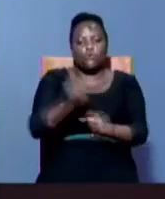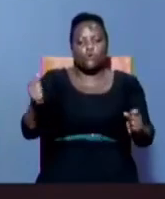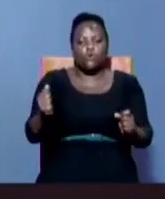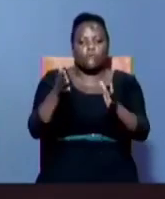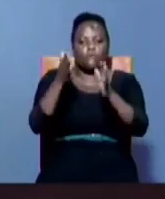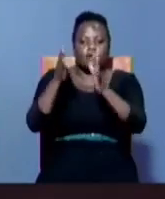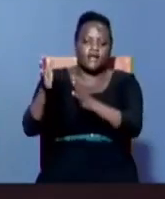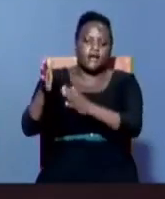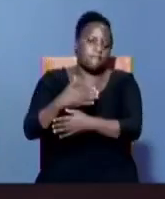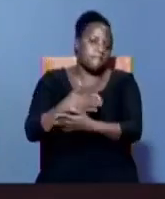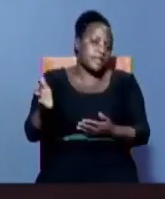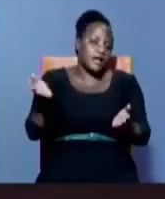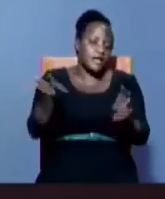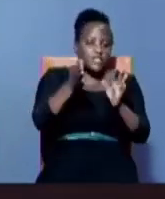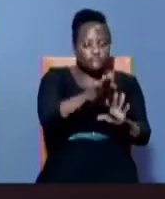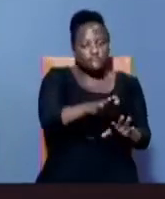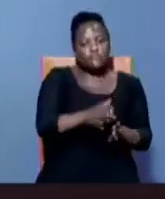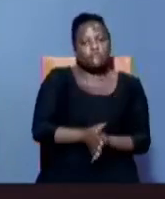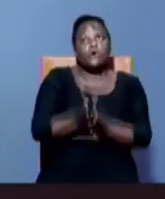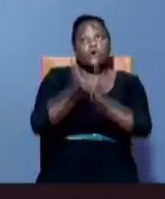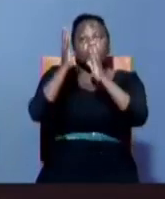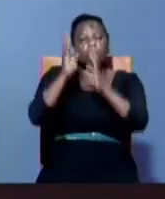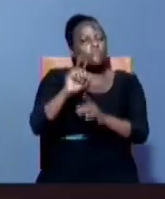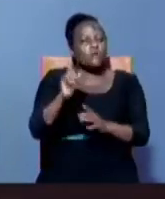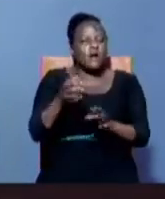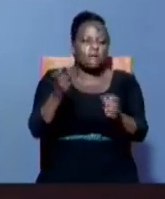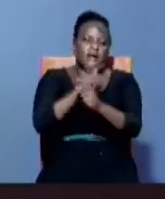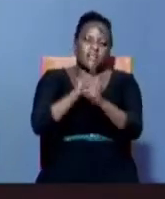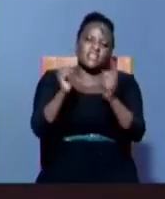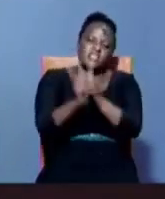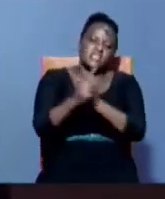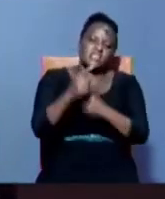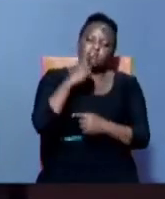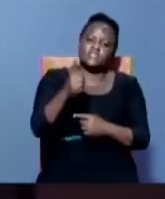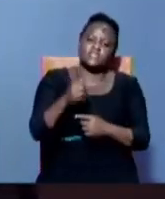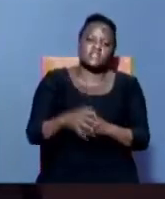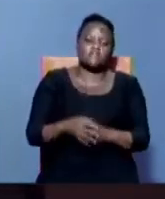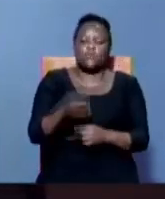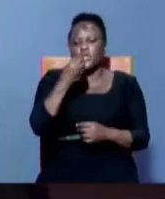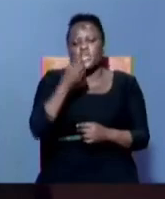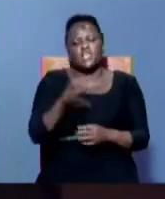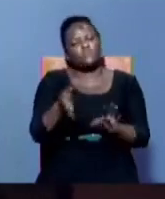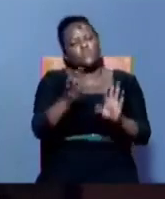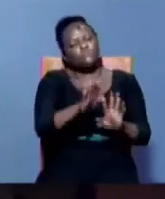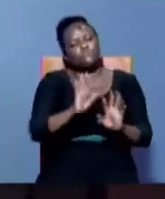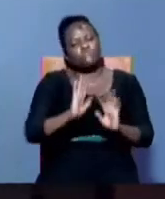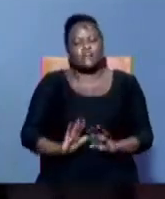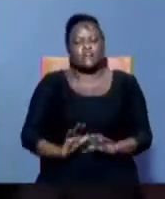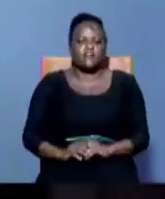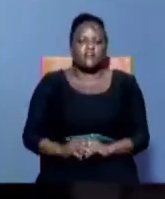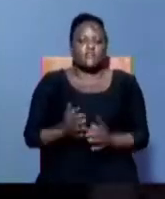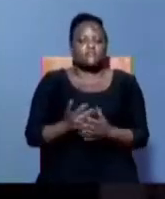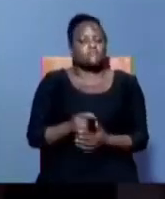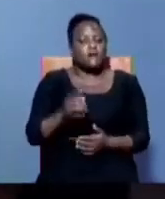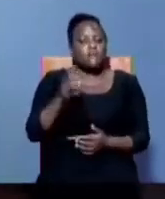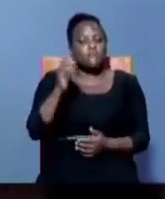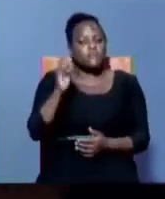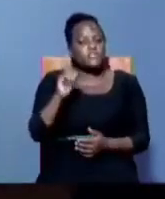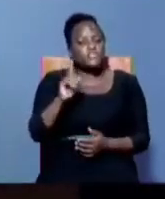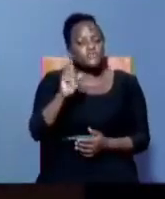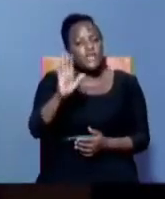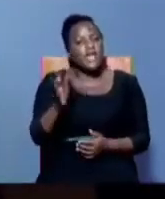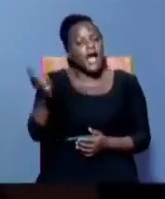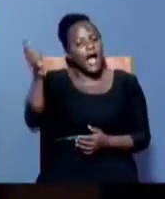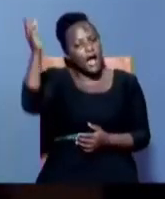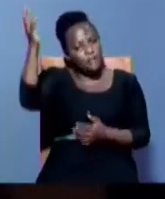abadiliki wapendwa. Alisema ukila utakufa, na kwa sababu sio yeye amekuja, yeye aweze kubeba ile